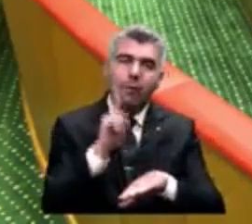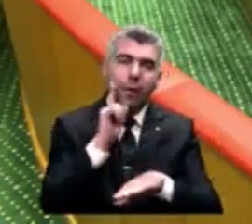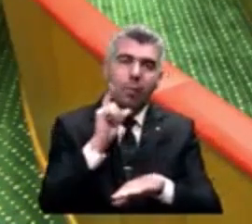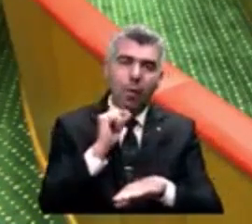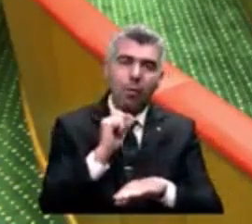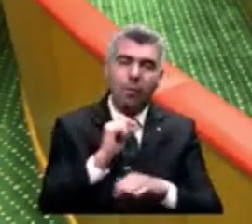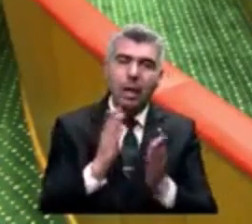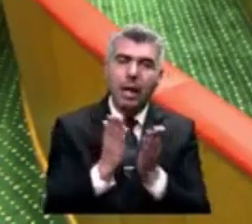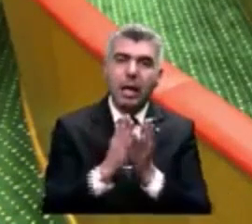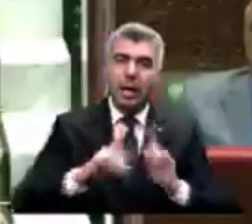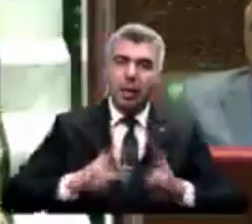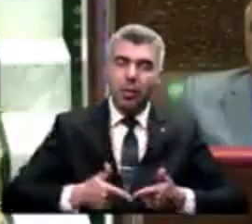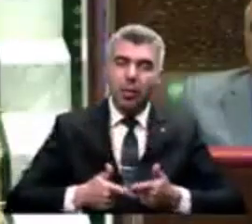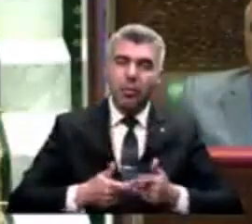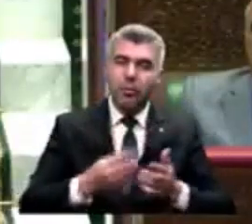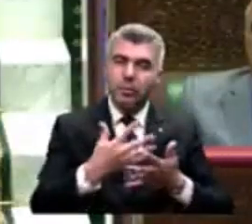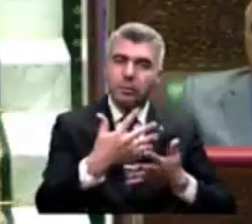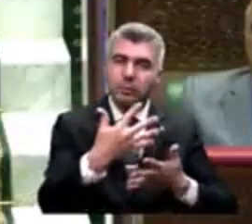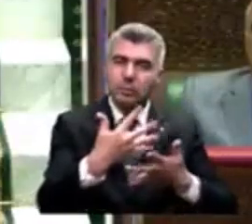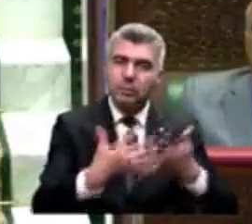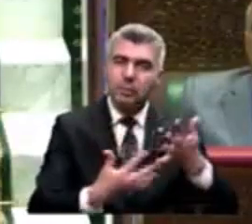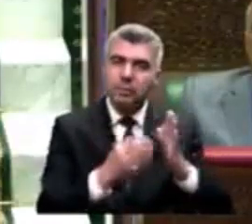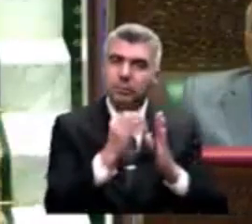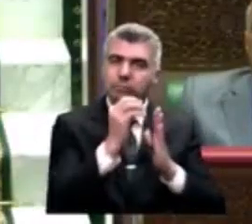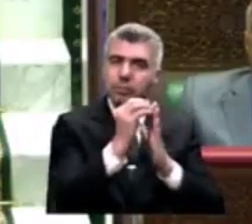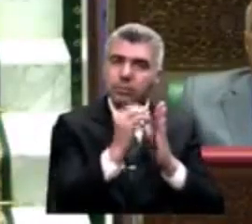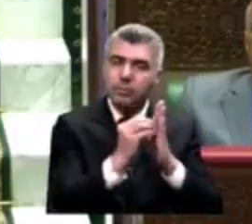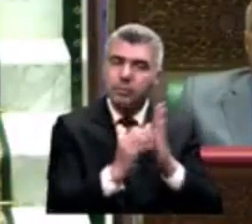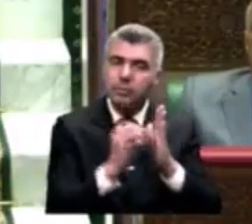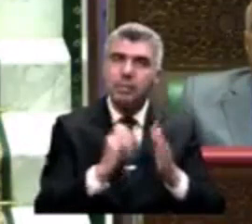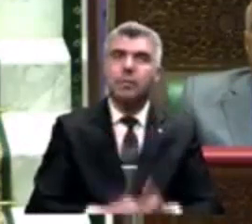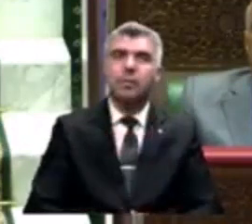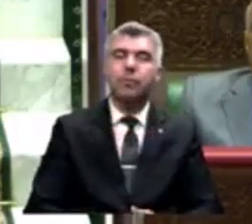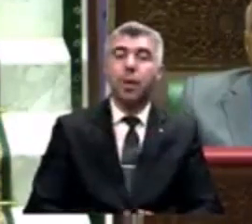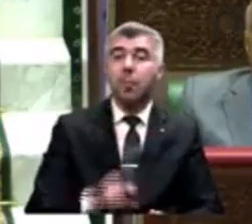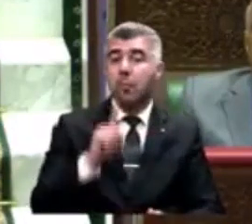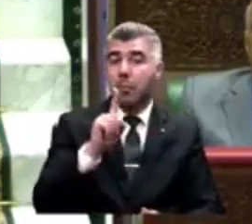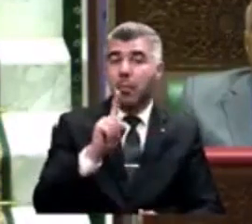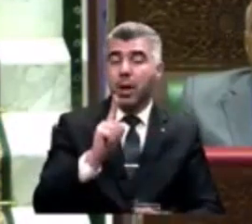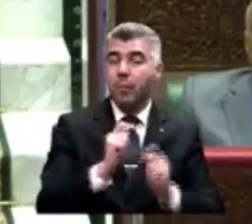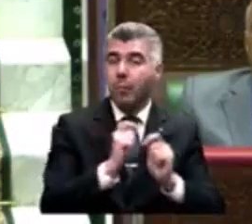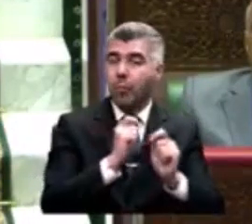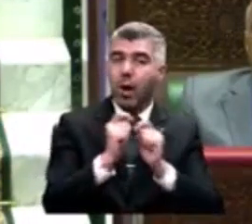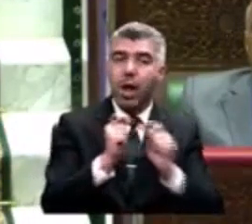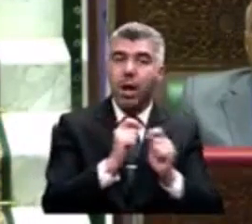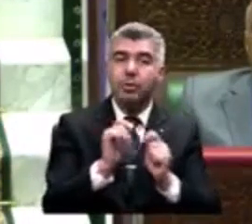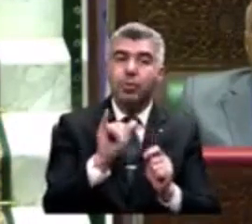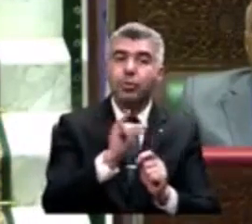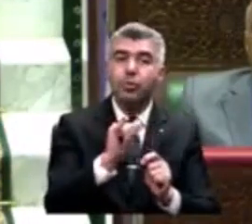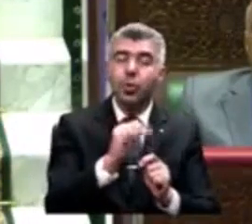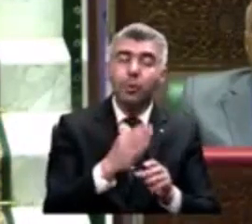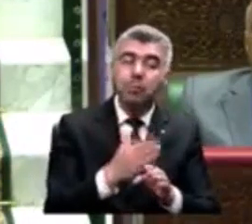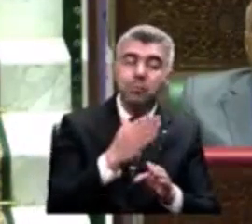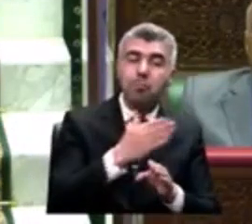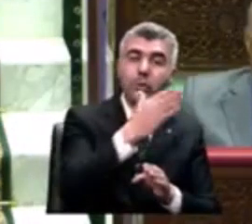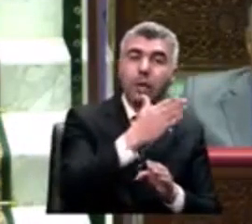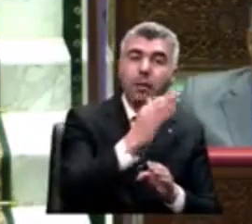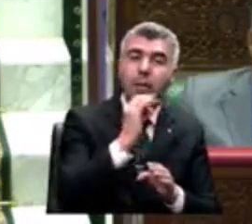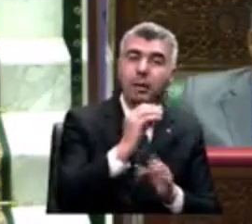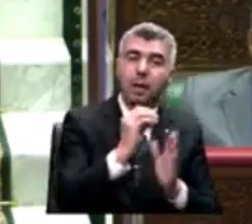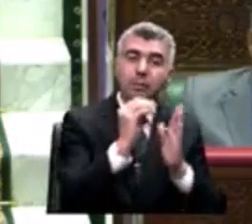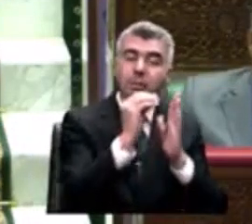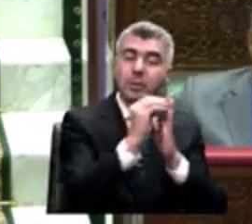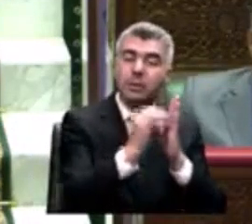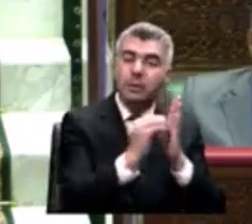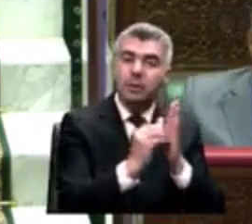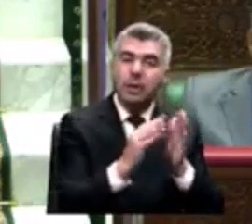التربية الوطنية ومضامينه باعتباره يدخل ضمن مجال التنظيم، ولكن سنناقش الآثار المترتبة عنه والتي تدخل